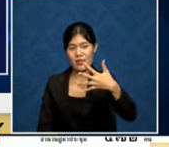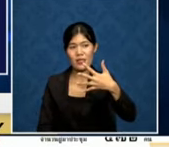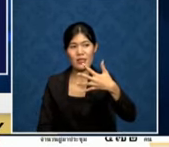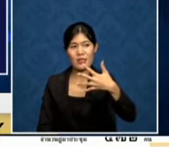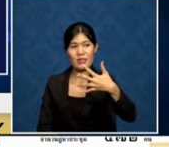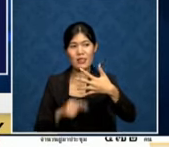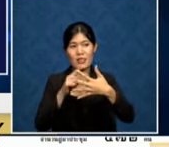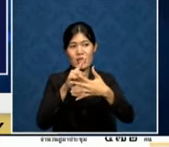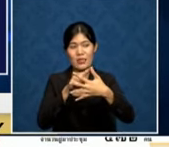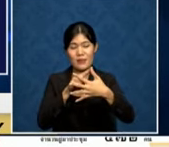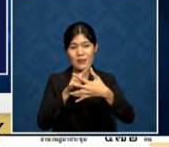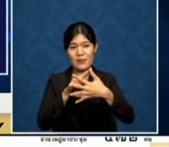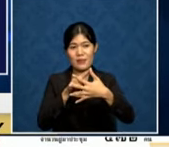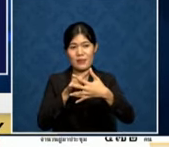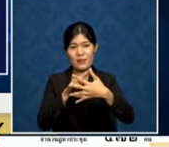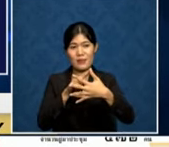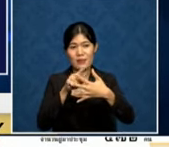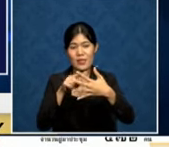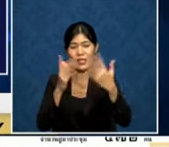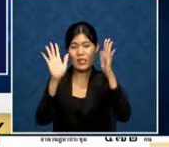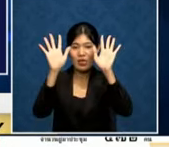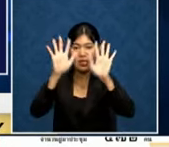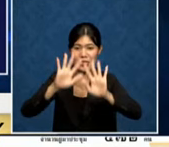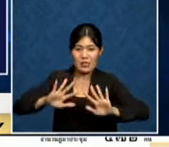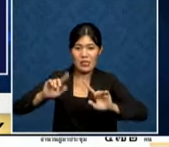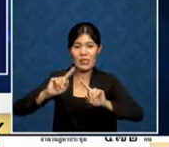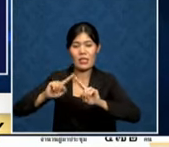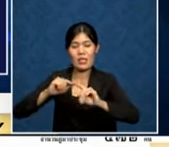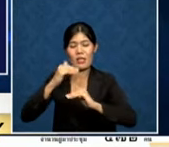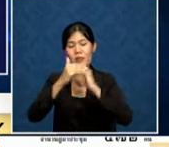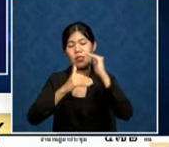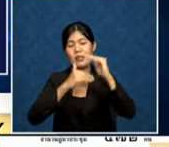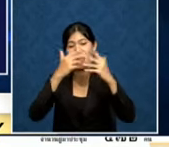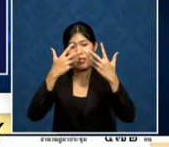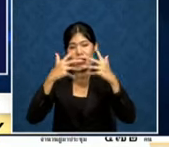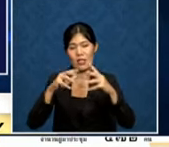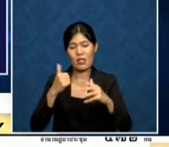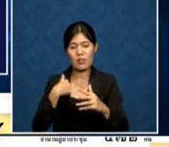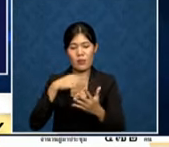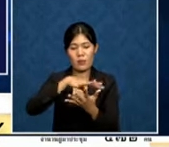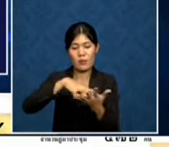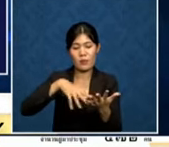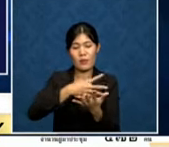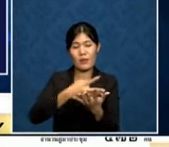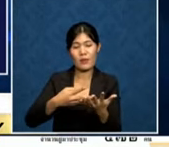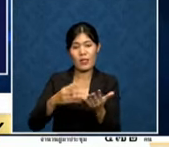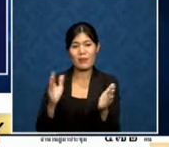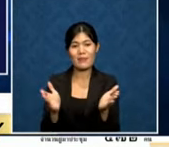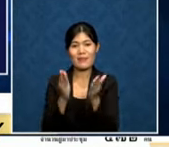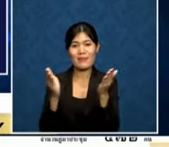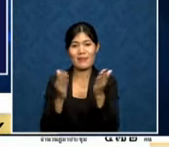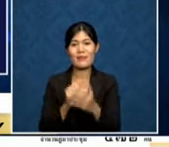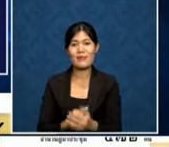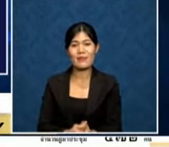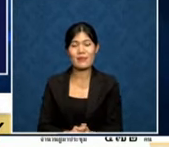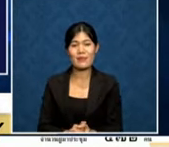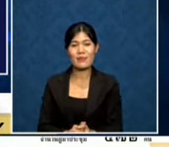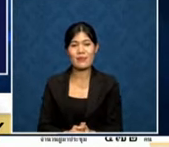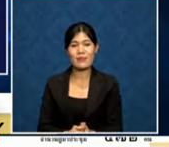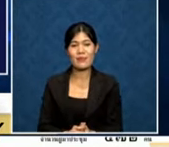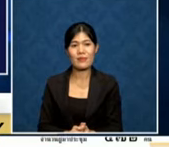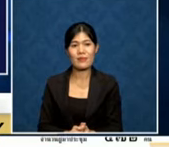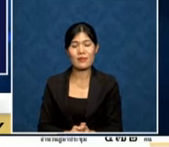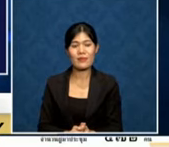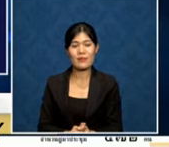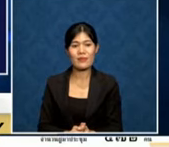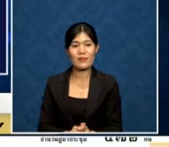ตัวอย่างประเทศเพื่อนบ้านประเทศในอาเซียนรวมไปถึงประเทศที่พัฒนาแล้วครับว่าเขามีการวางแผนกันยังไงอย่างแรกครับสิ่งที่นัก